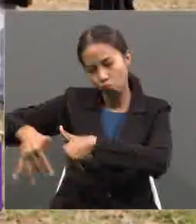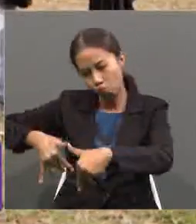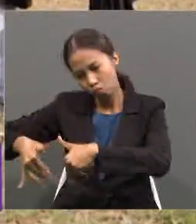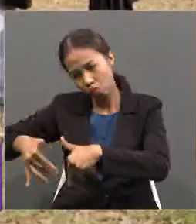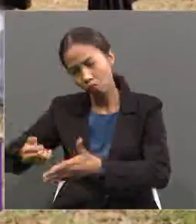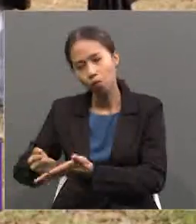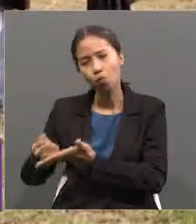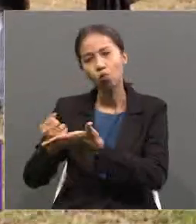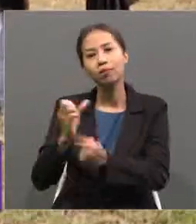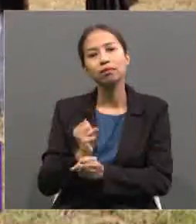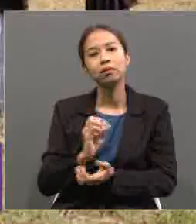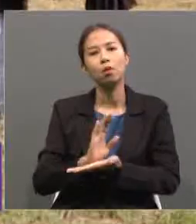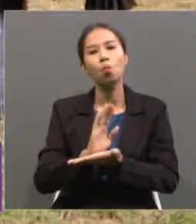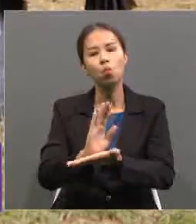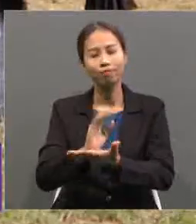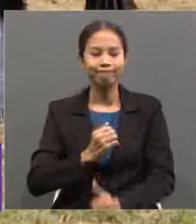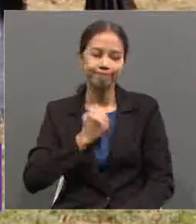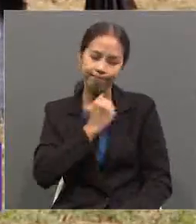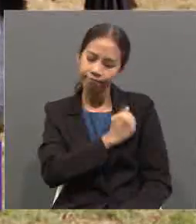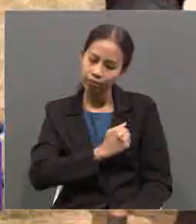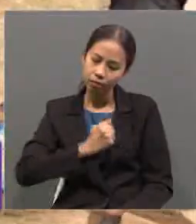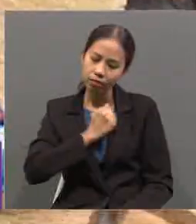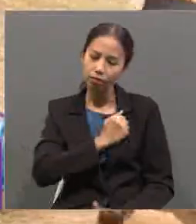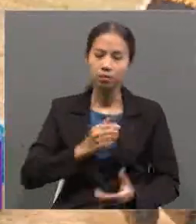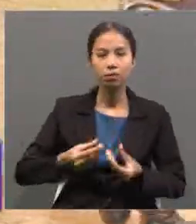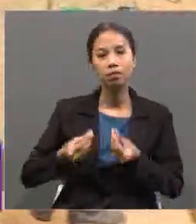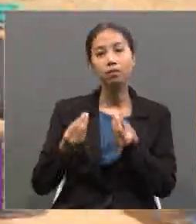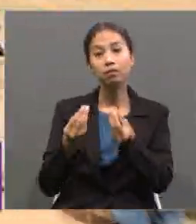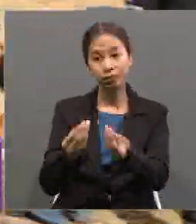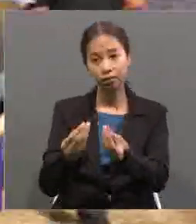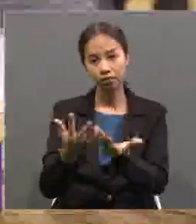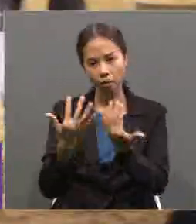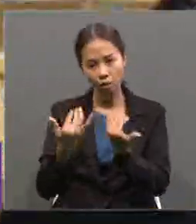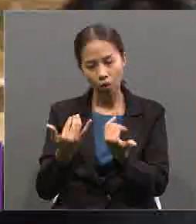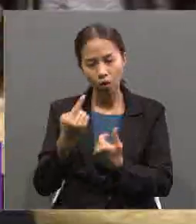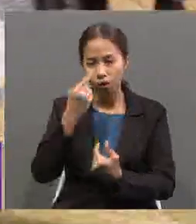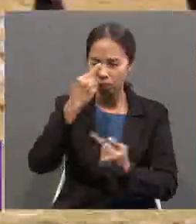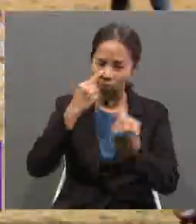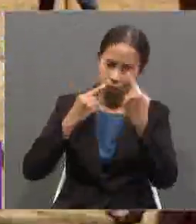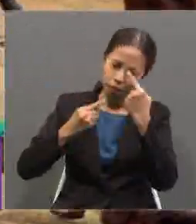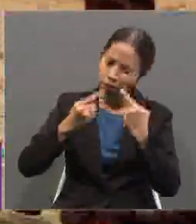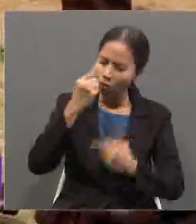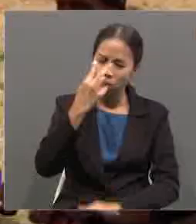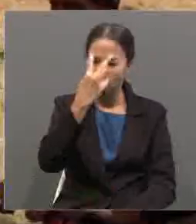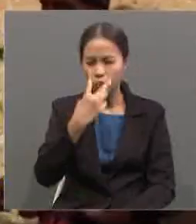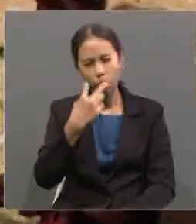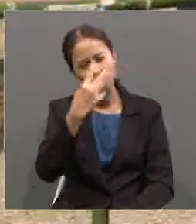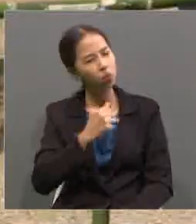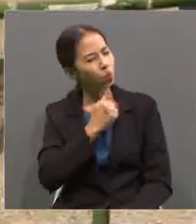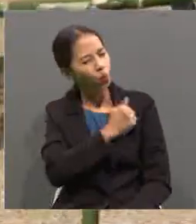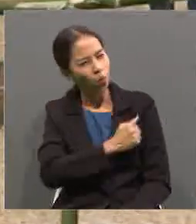ส่งดวงวิญญาณและแสดงความไว้อาลัยเป็นครั้งสุดท้ายต่างก็กลั้นน้ำตาไม่อยู่พากันร้องไห้กันอย่าง